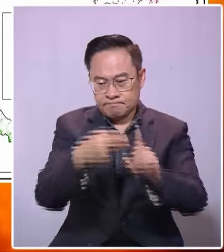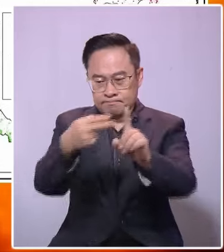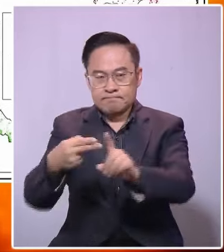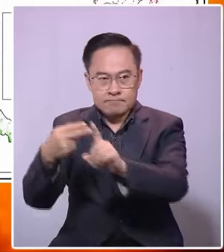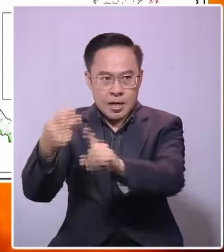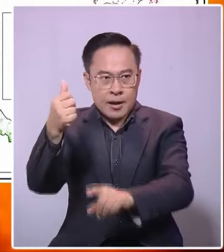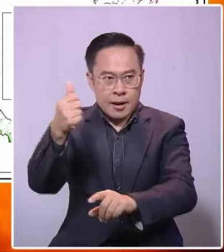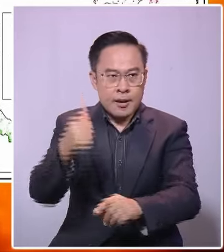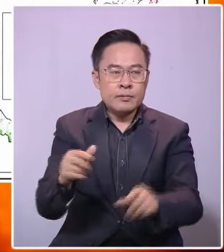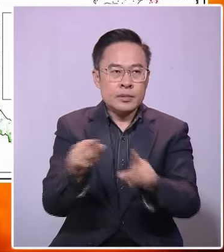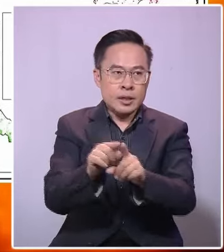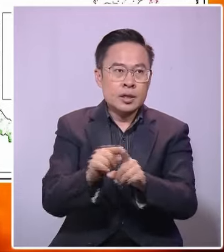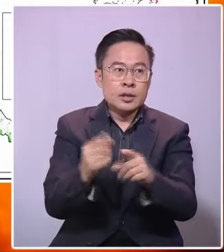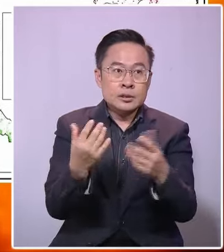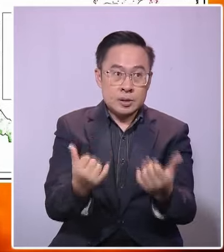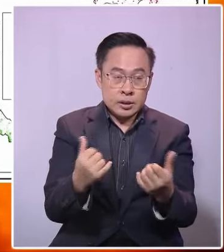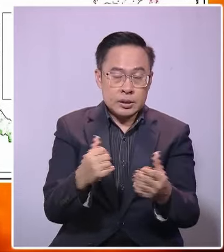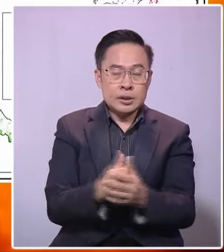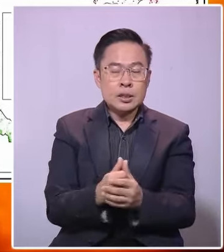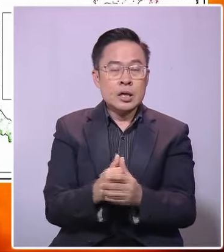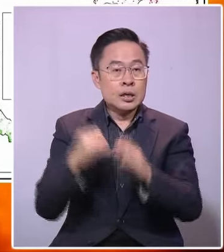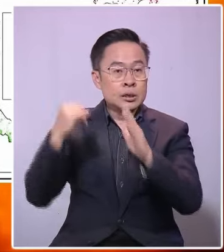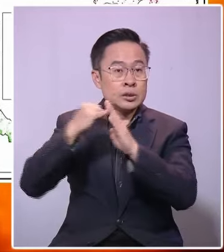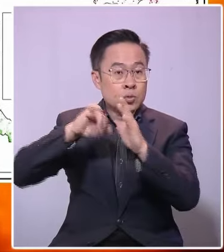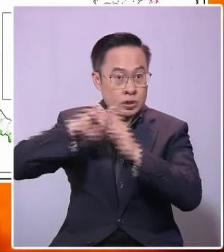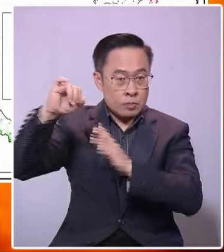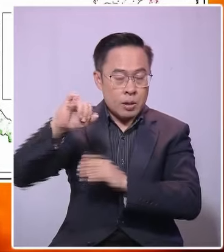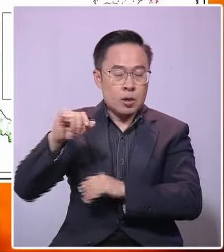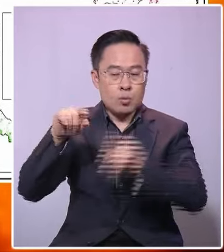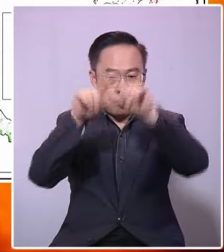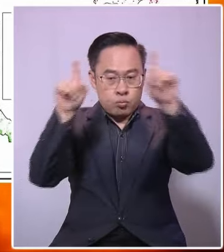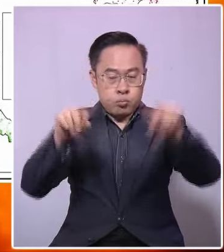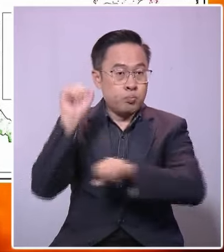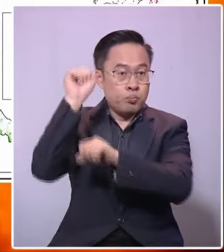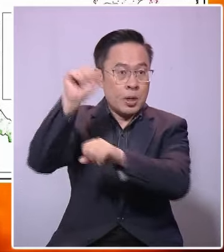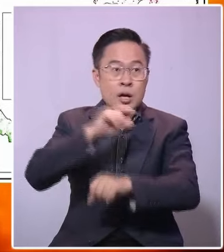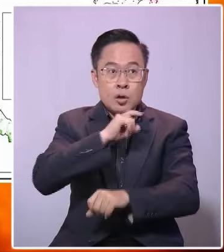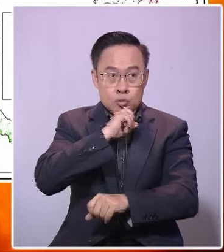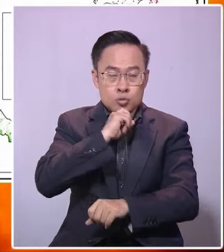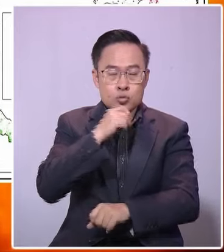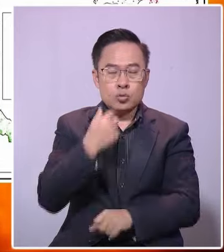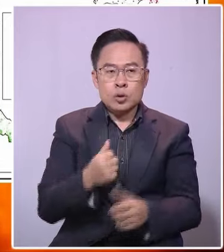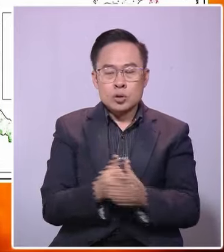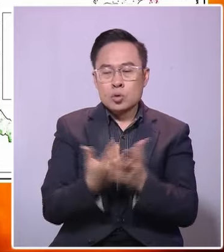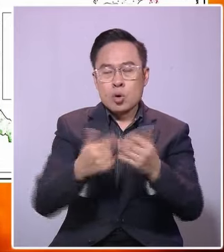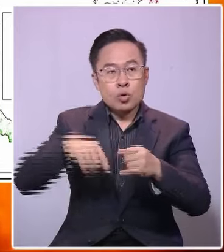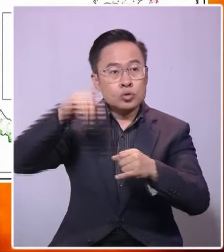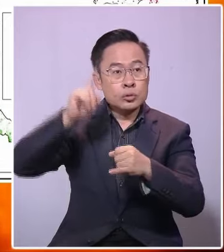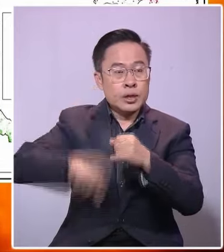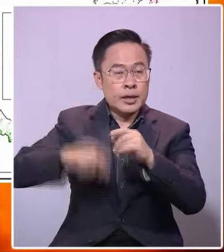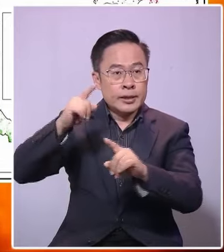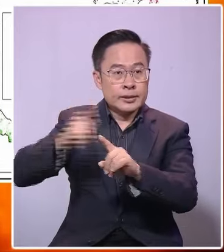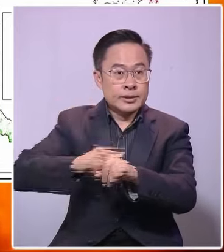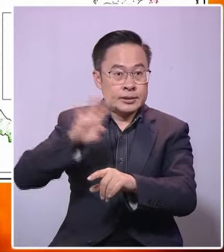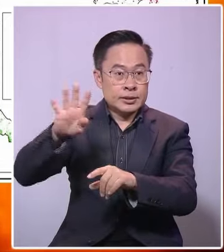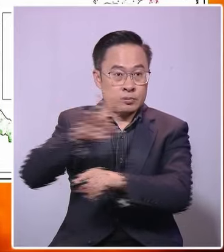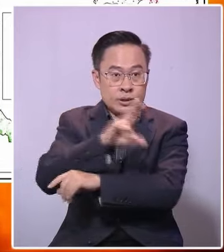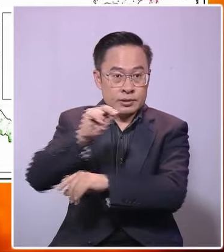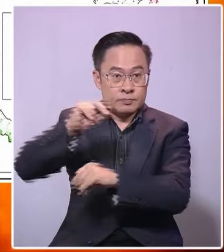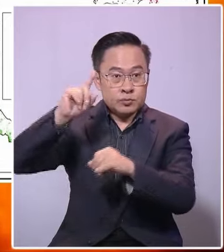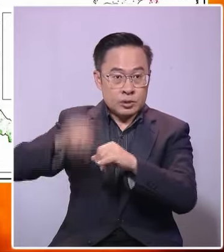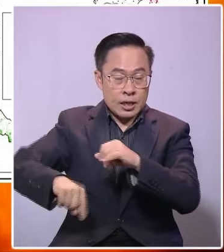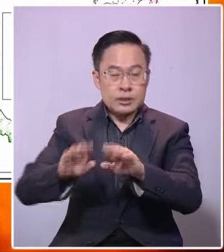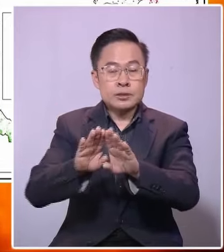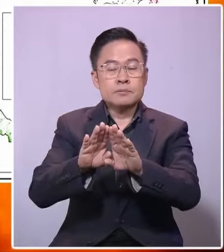จังหวัดเชียงใหม่ซึ่งตอนนี้ก็ยังอยู่ในวาระประกาศห้ามเผาในพื้นที่โล่งแจ้งทุกชนิดจนถึงวันที่30เมษายนนะ